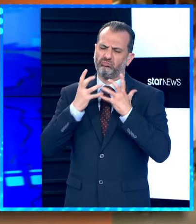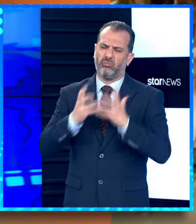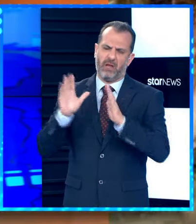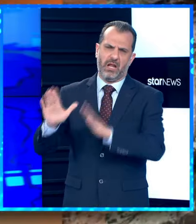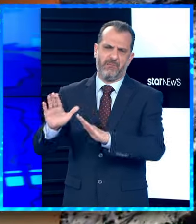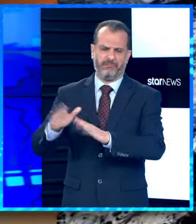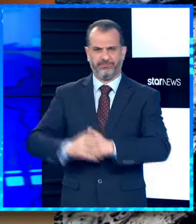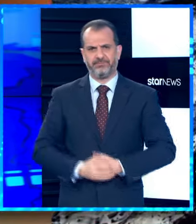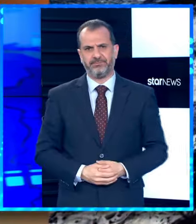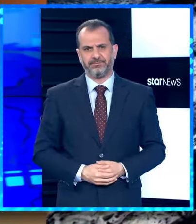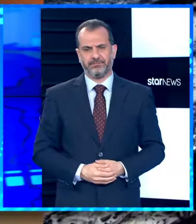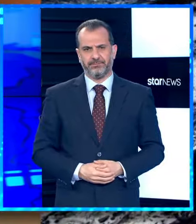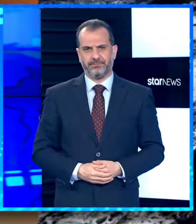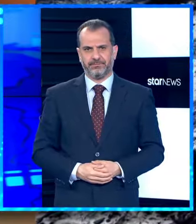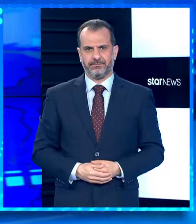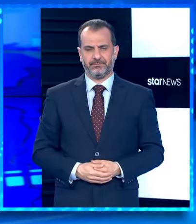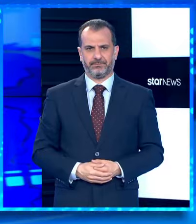στο νοσοκομείο.